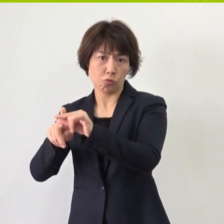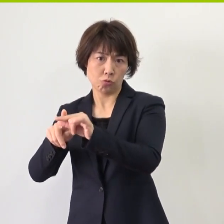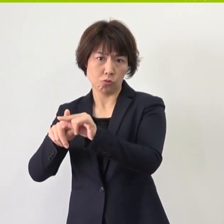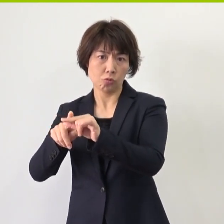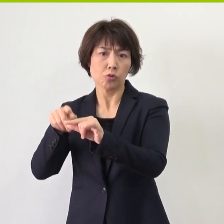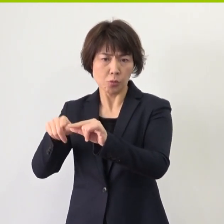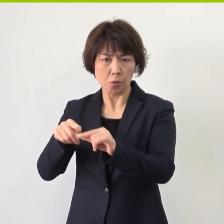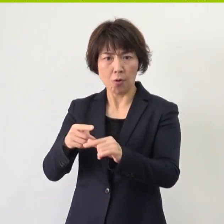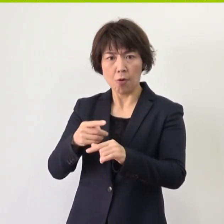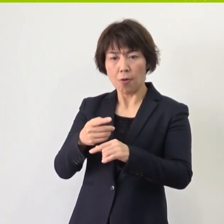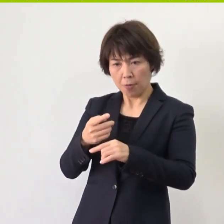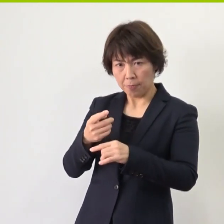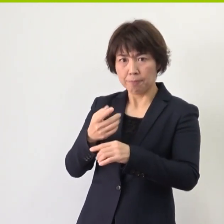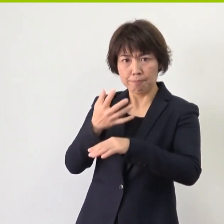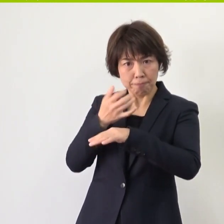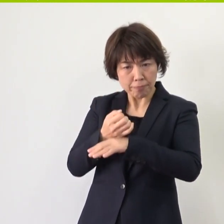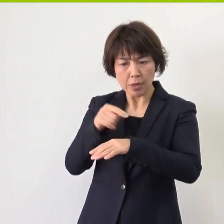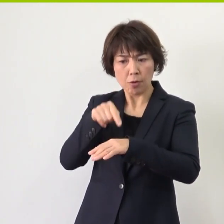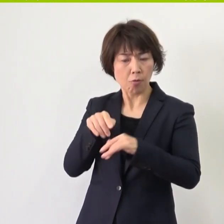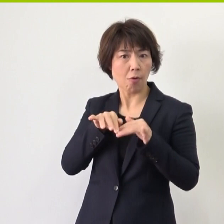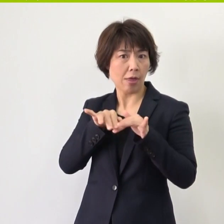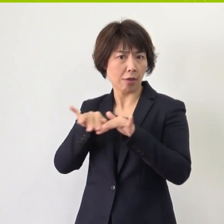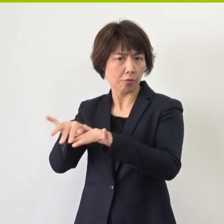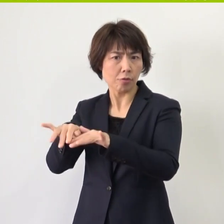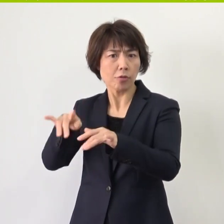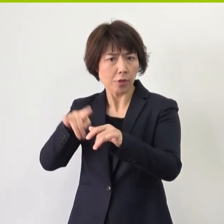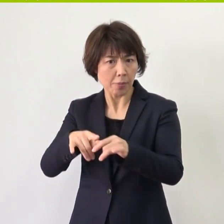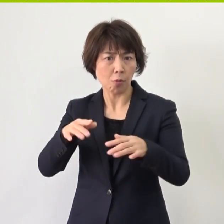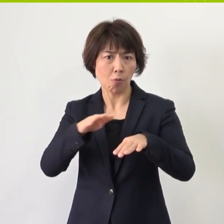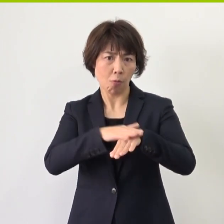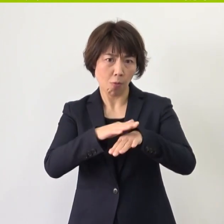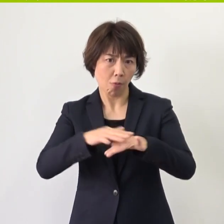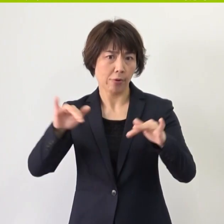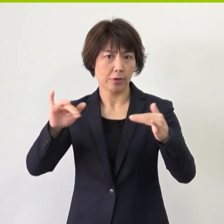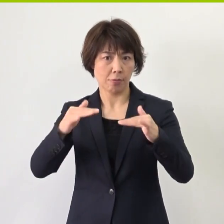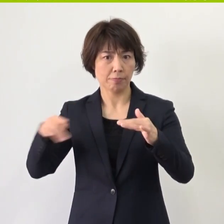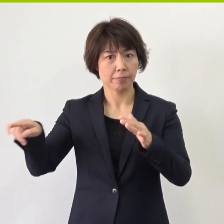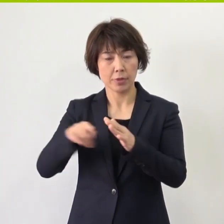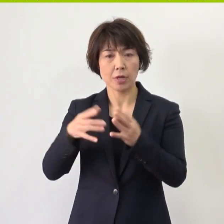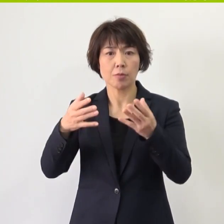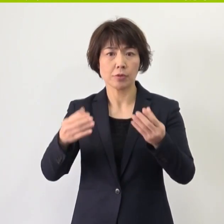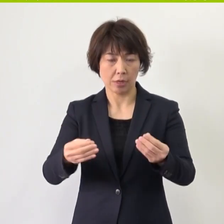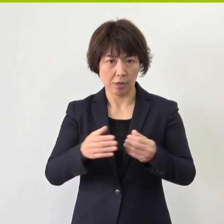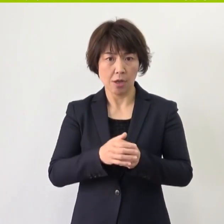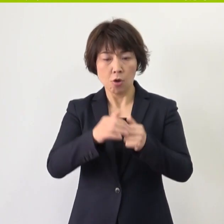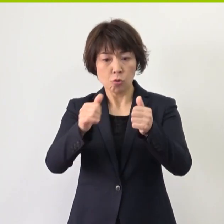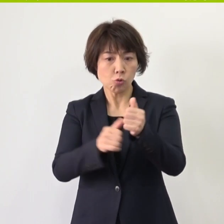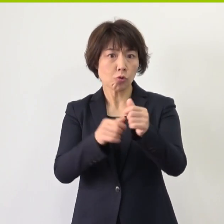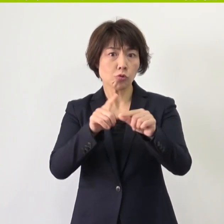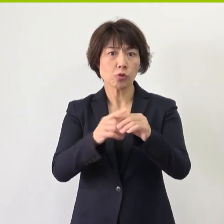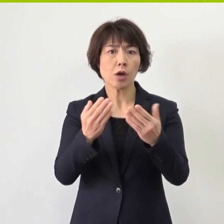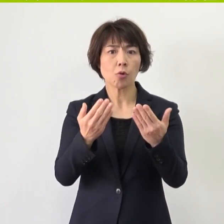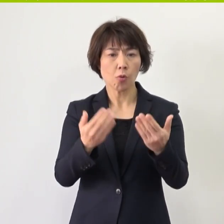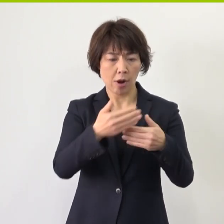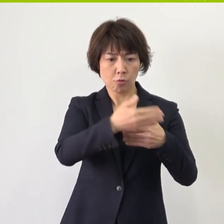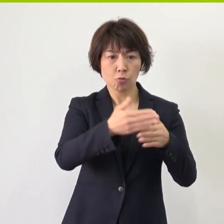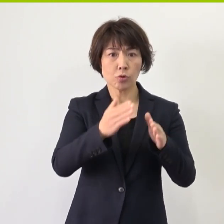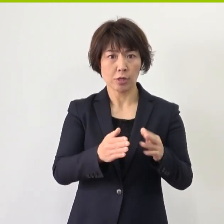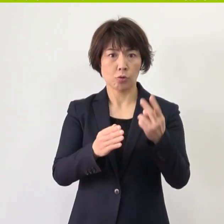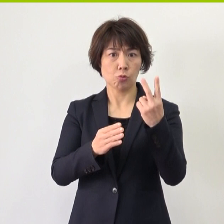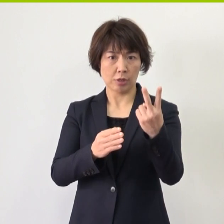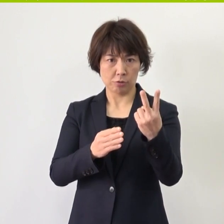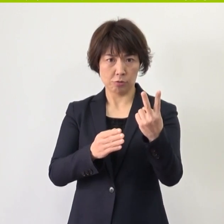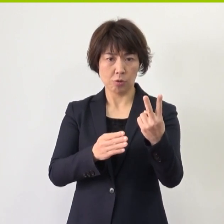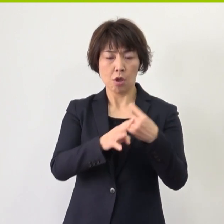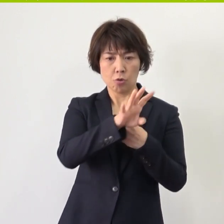及させるべく議論を進めてまいりました。附属中学校は1学年2クラ